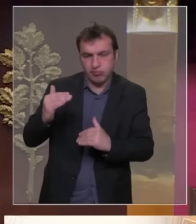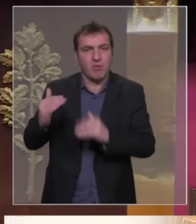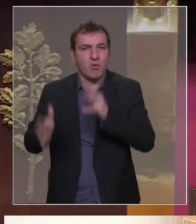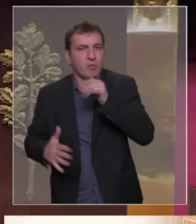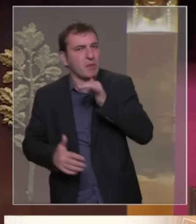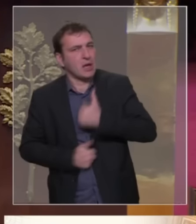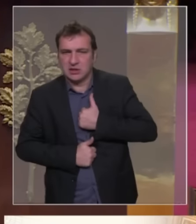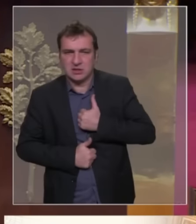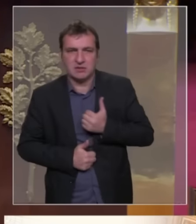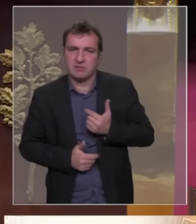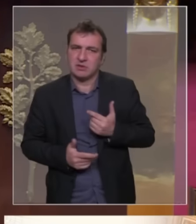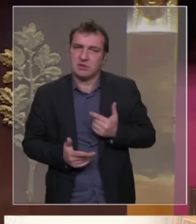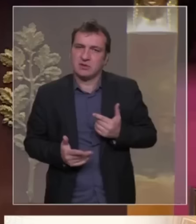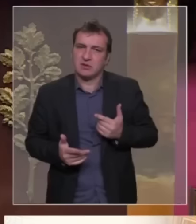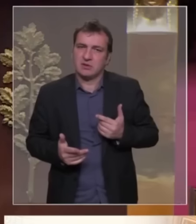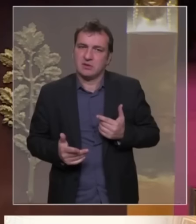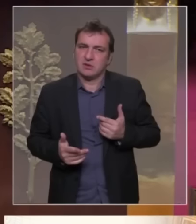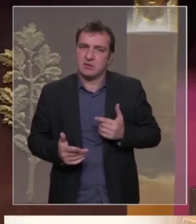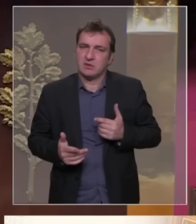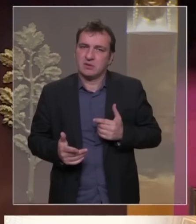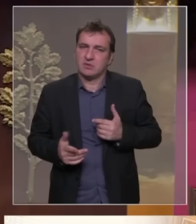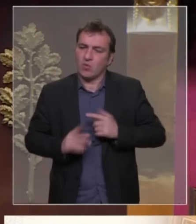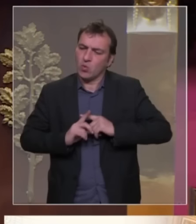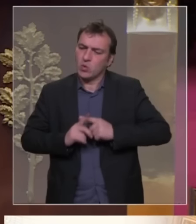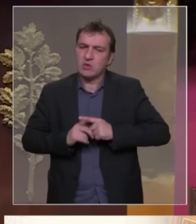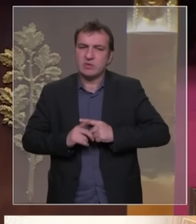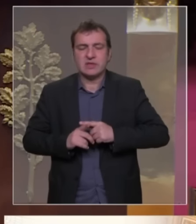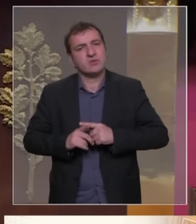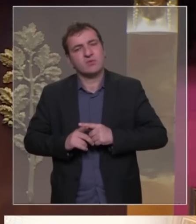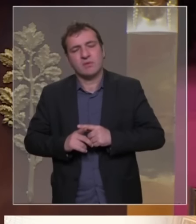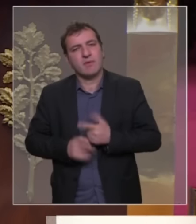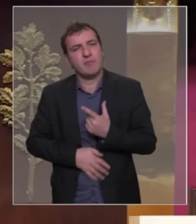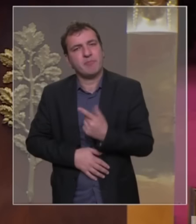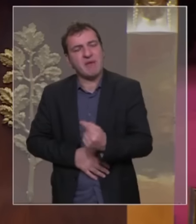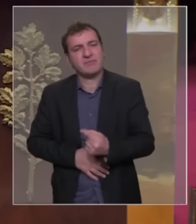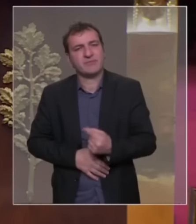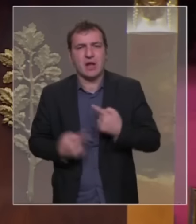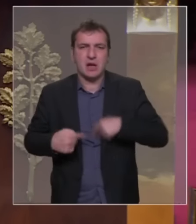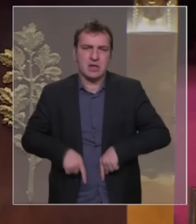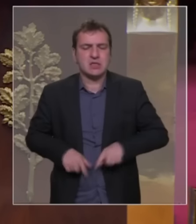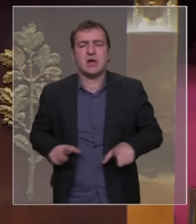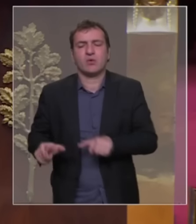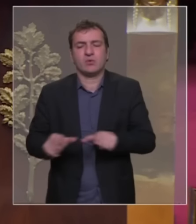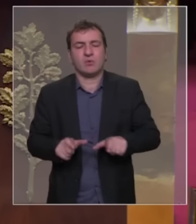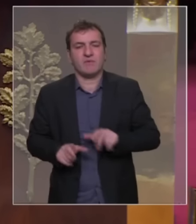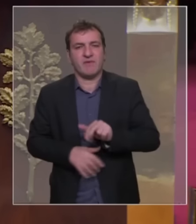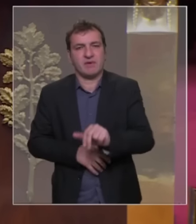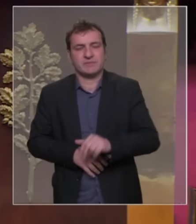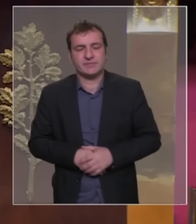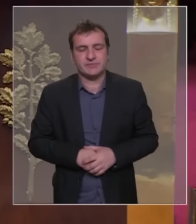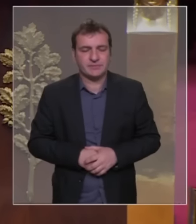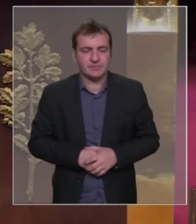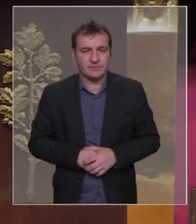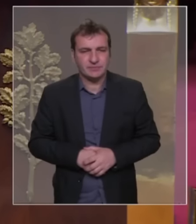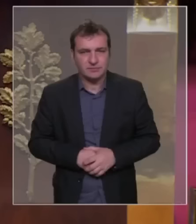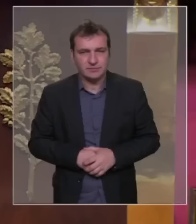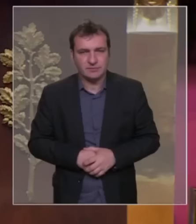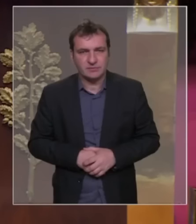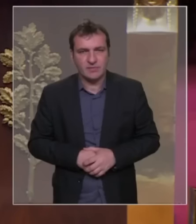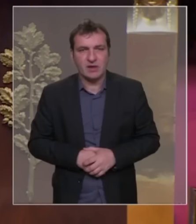acceptable et ça fera l'objet de négociations rapides. L'État y veillera. En outre, il est désormais démontré